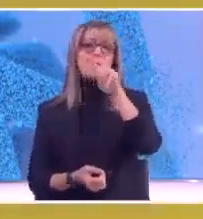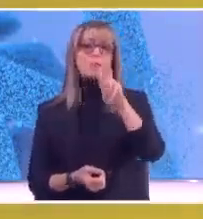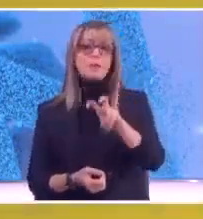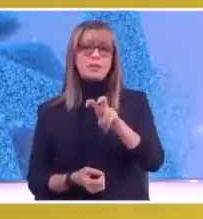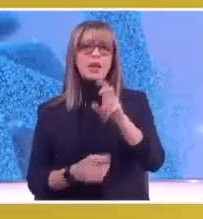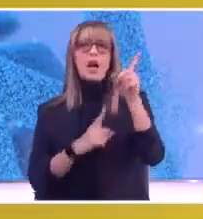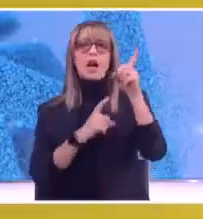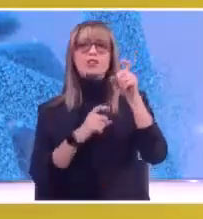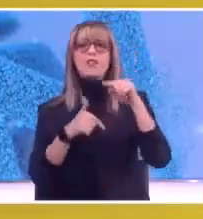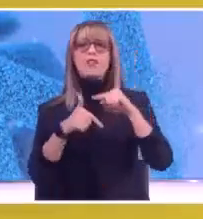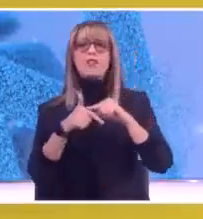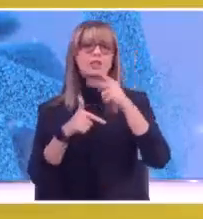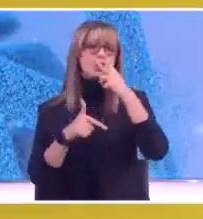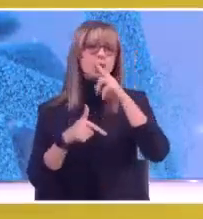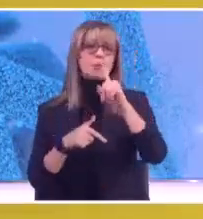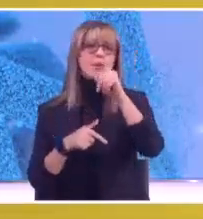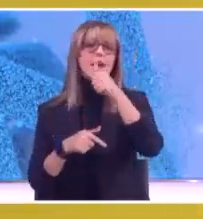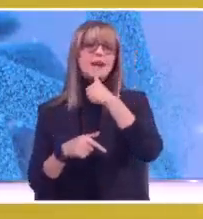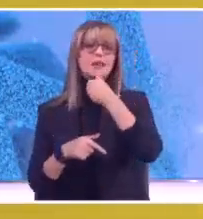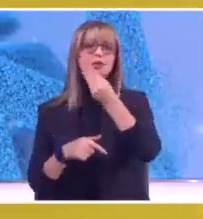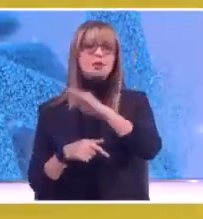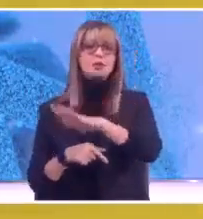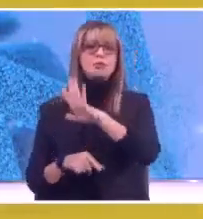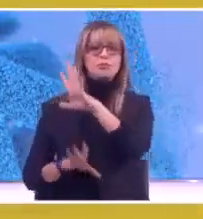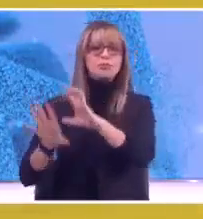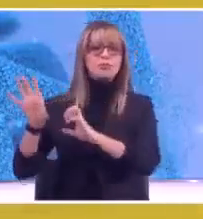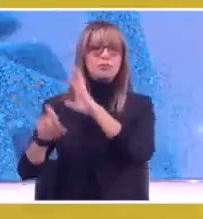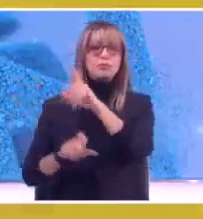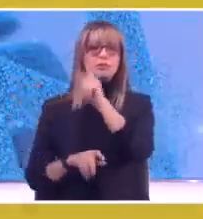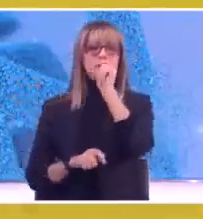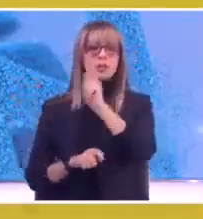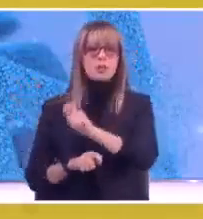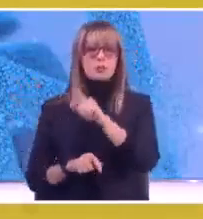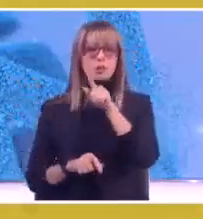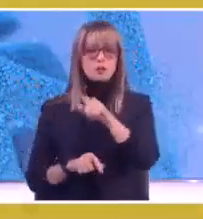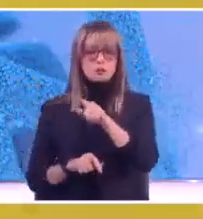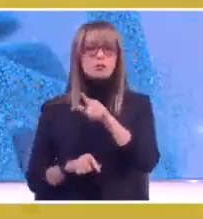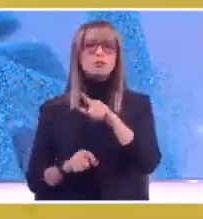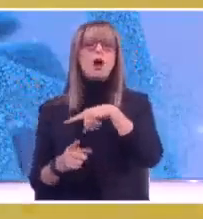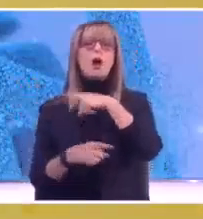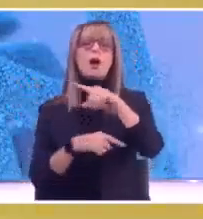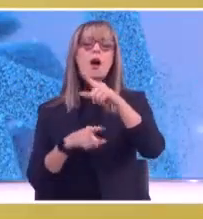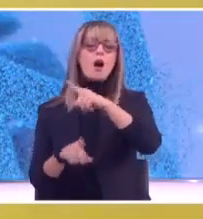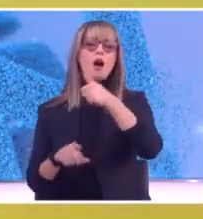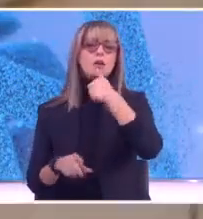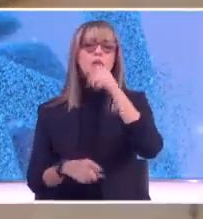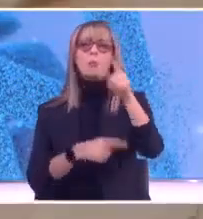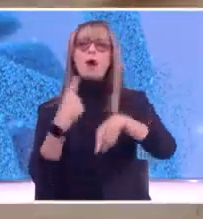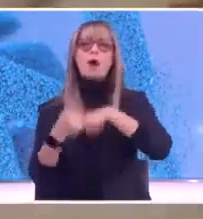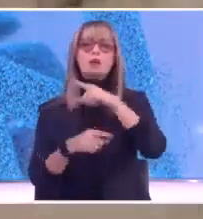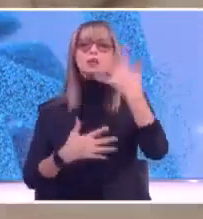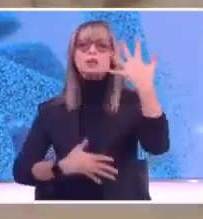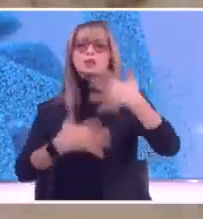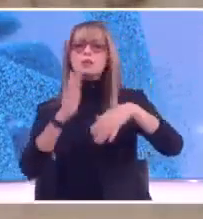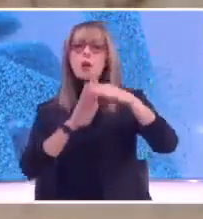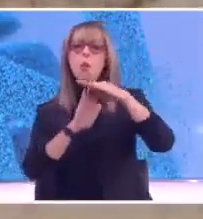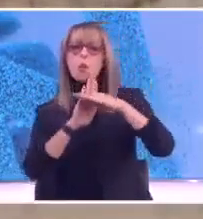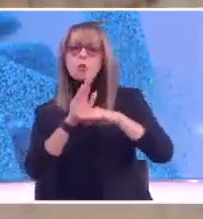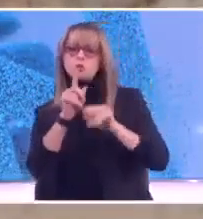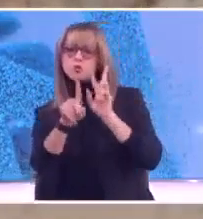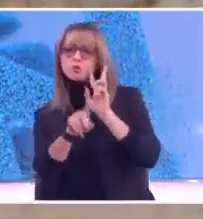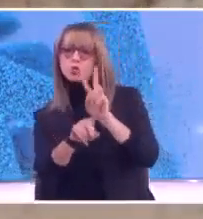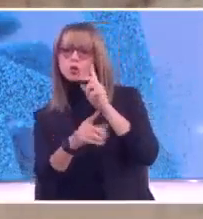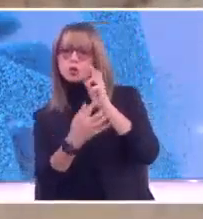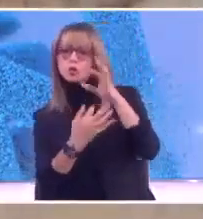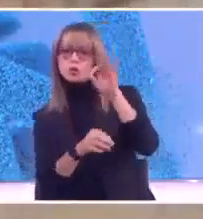2018'de Avcılar Firuzköy'de bir erkek çocuğuna cinsel istismarla ilgili çalışma yapan polis ekipleri, televizyon programında